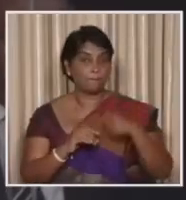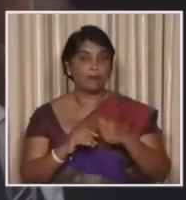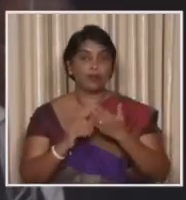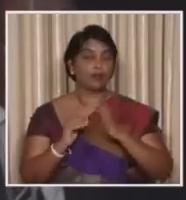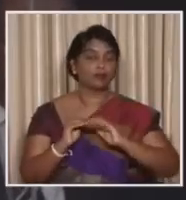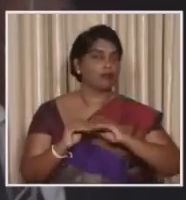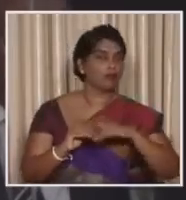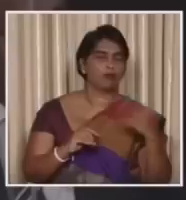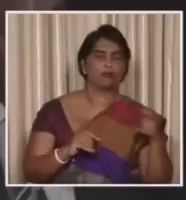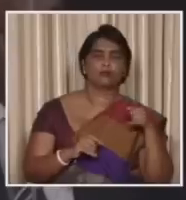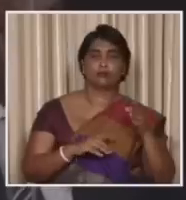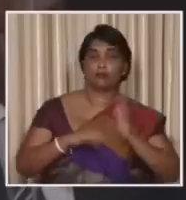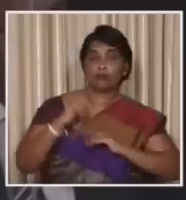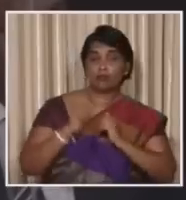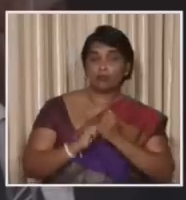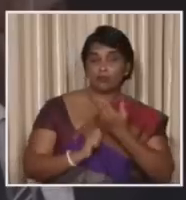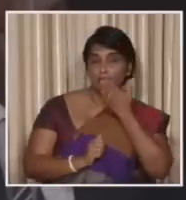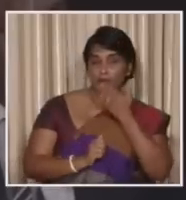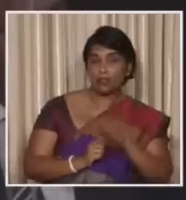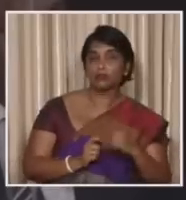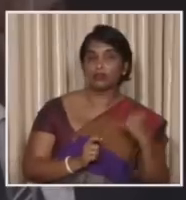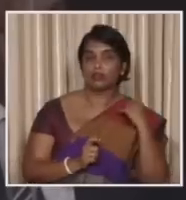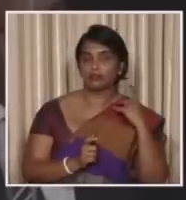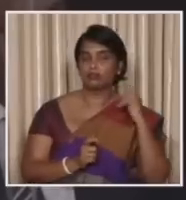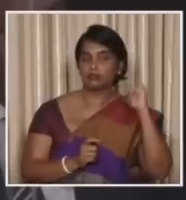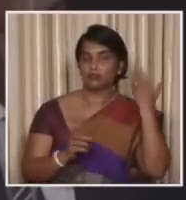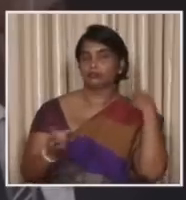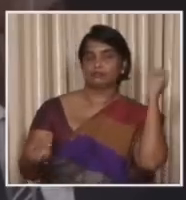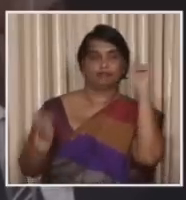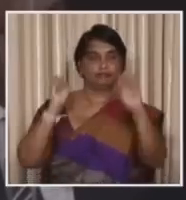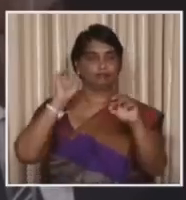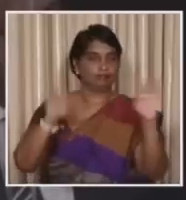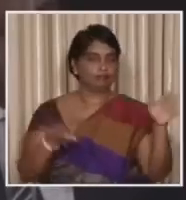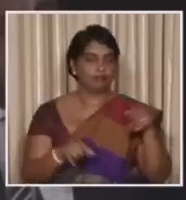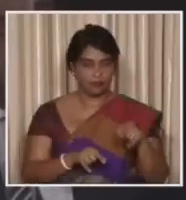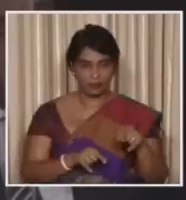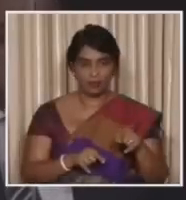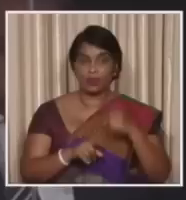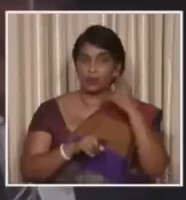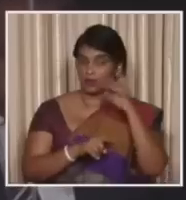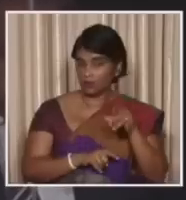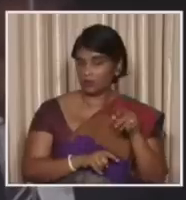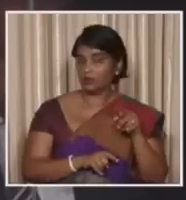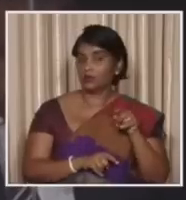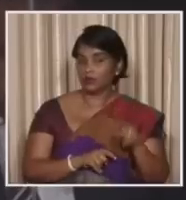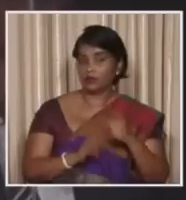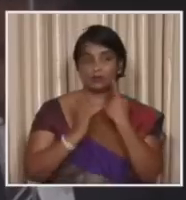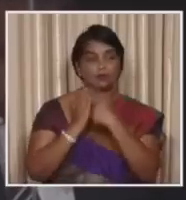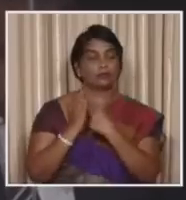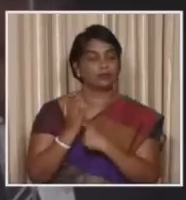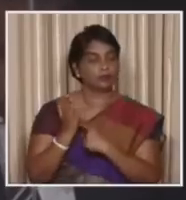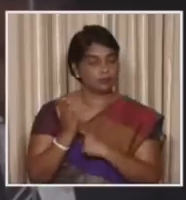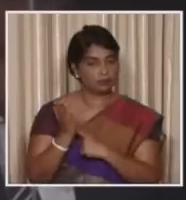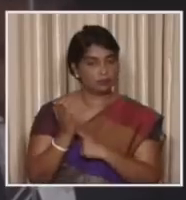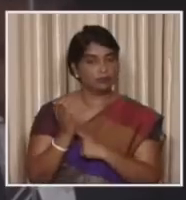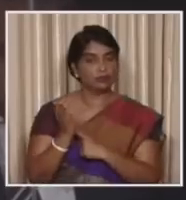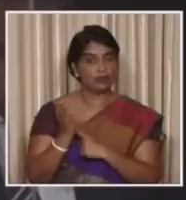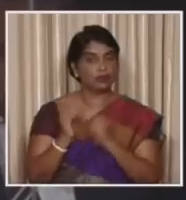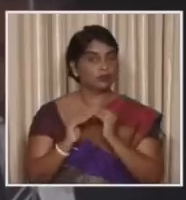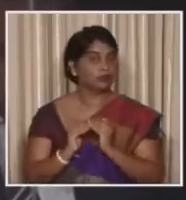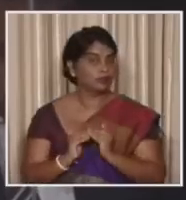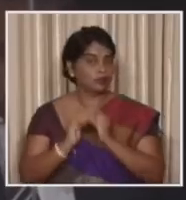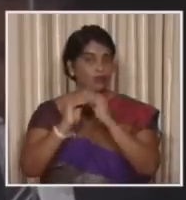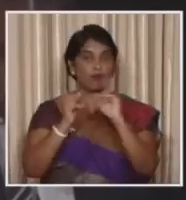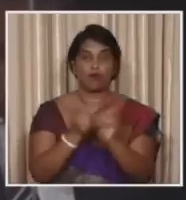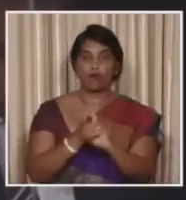බැහැරව ගිහිල්ලා ඒගොල්ලන්ට ඒ අවස්ථාවේදී සේනාංක පවා අනදීමට හැකි වුණේ. එතකොට මේ ලයිස්තුව ගොඩනැගීම අපි